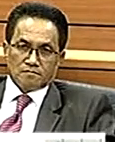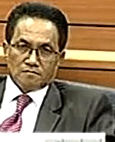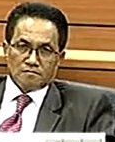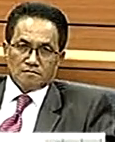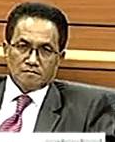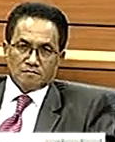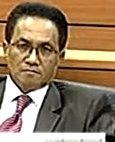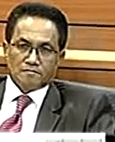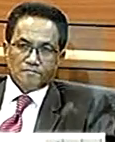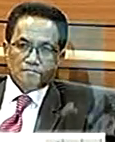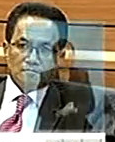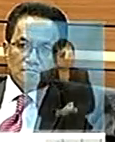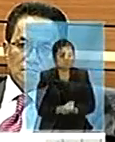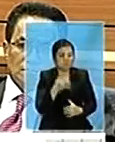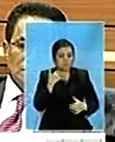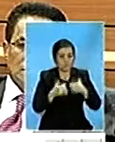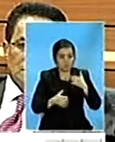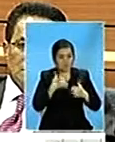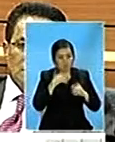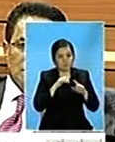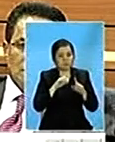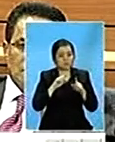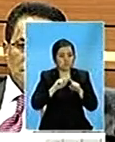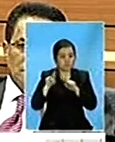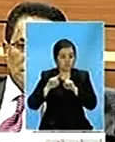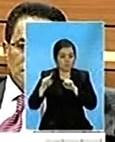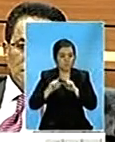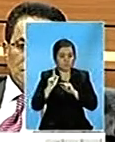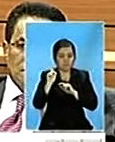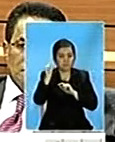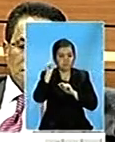าความเดือดร้อนของพี่น้องในชุมชนในเมืองนั้น